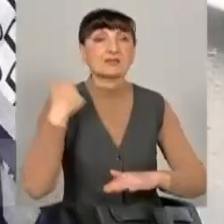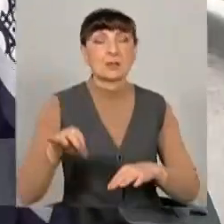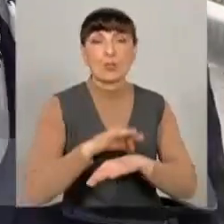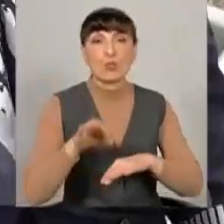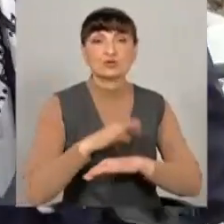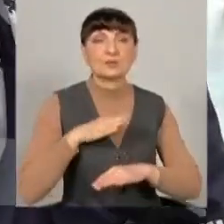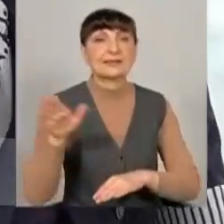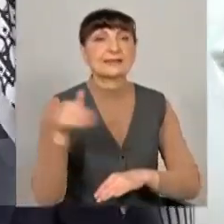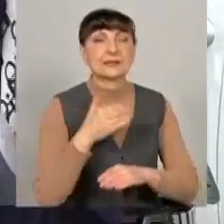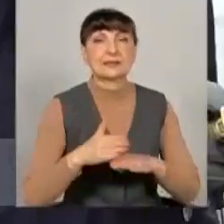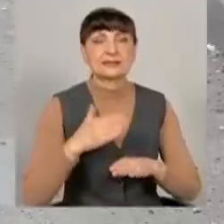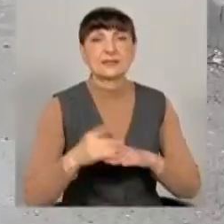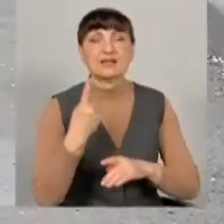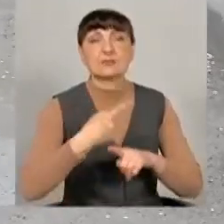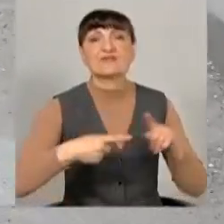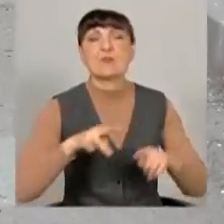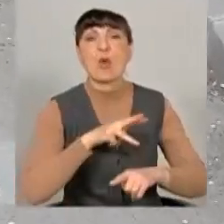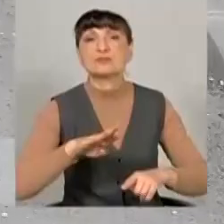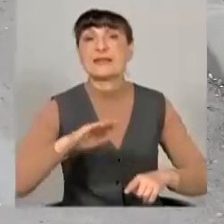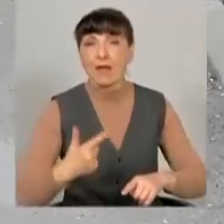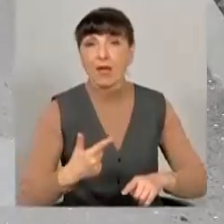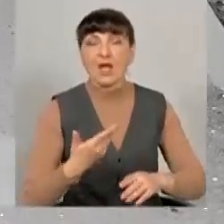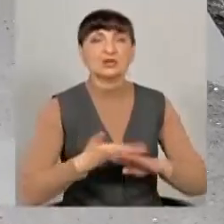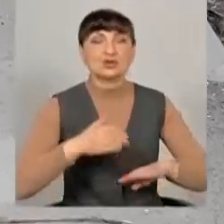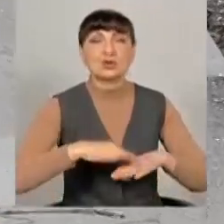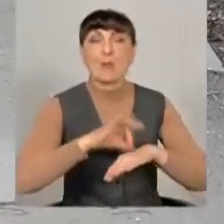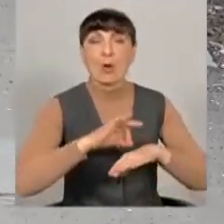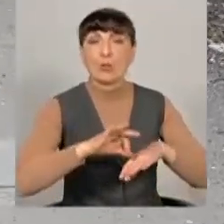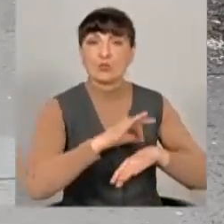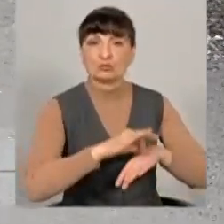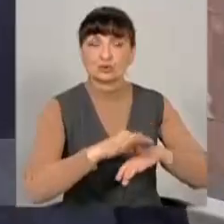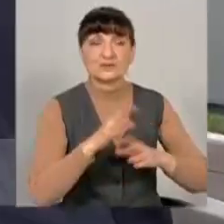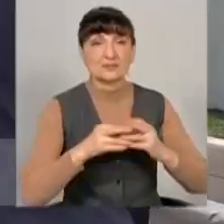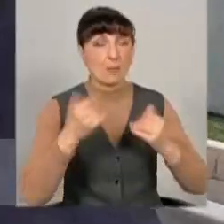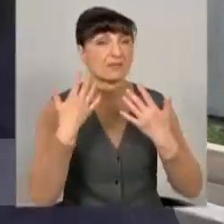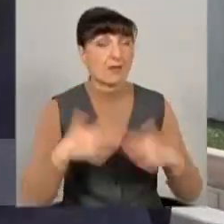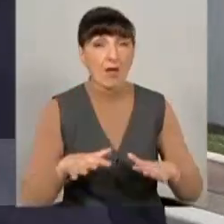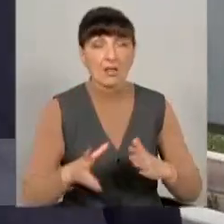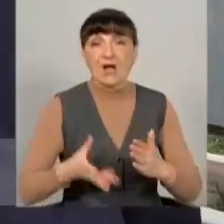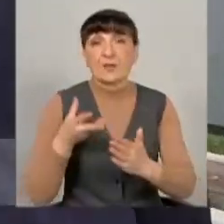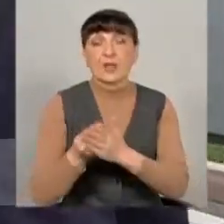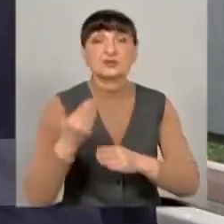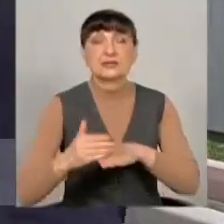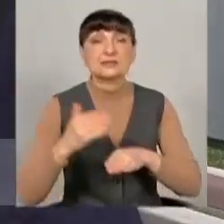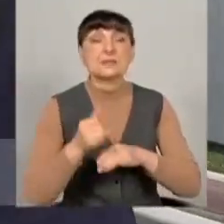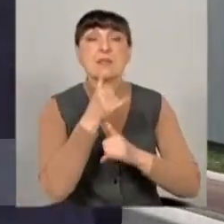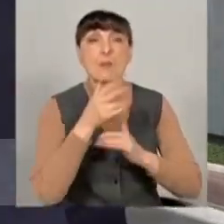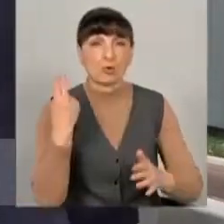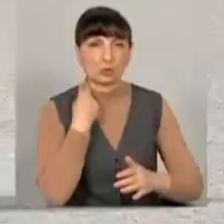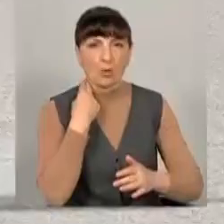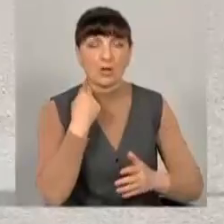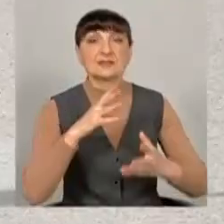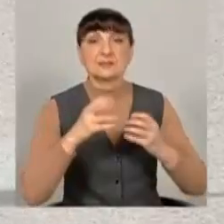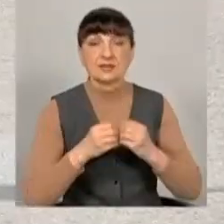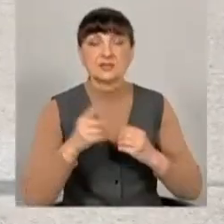мужем взяли в кредит 1,5 миллиона тенге. Однако из-за тяжелой болезни супруга семья потеряла возможность выплачивать огромный долг. Как следствие,